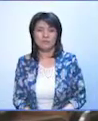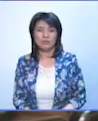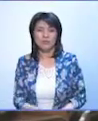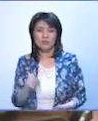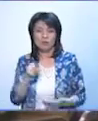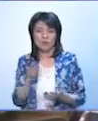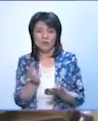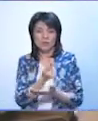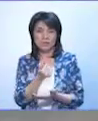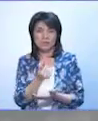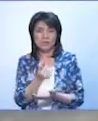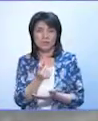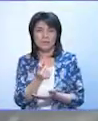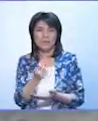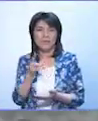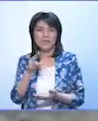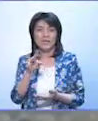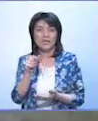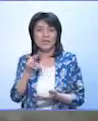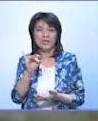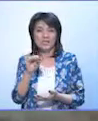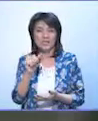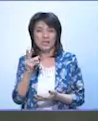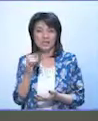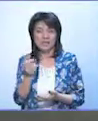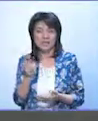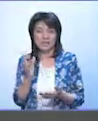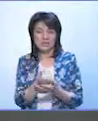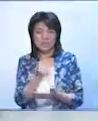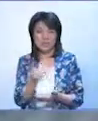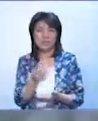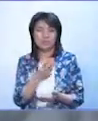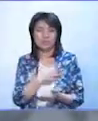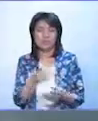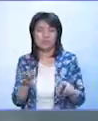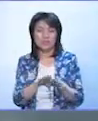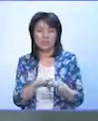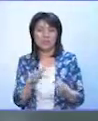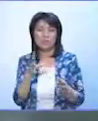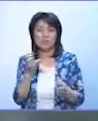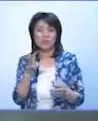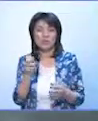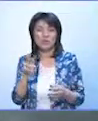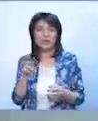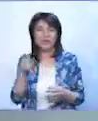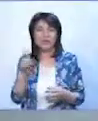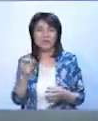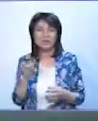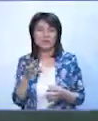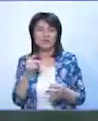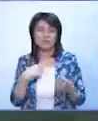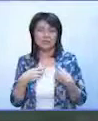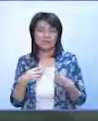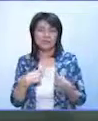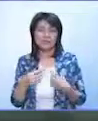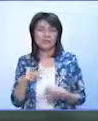Вот он, взрыв ядерный. Вот так нажатием кнопки было произведено почти 500 ядерных испытаний, оставивших горький след в судьбах тысяч